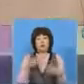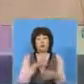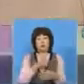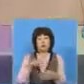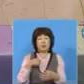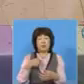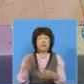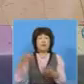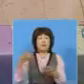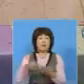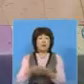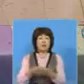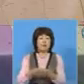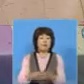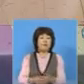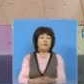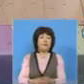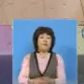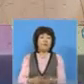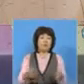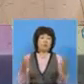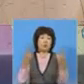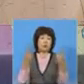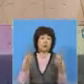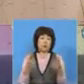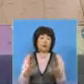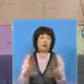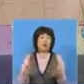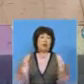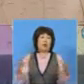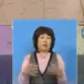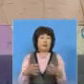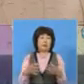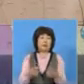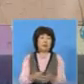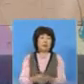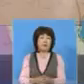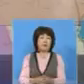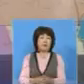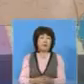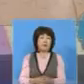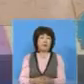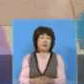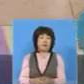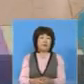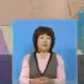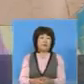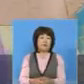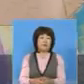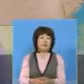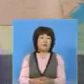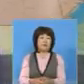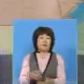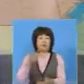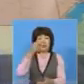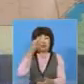нас в области сейчас реализовывается 7 крупных транснациональных компаний. Это, как вы знаете, компания Eni, недавно был заключен договор,